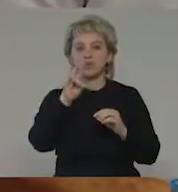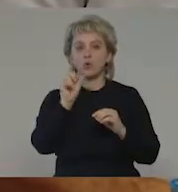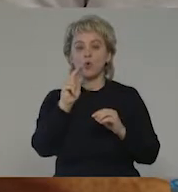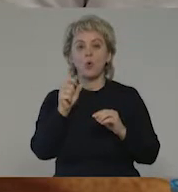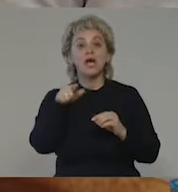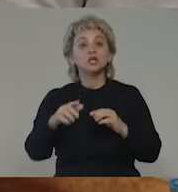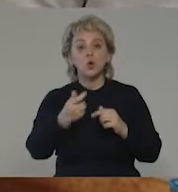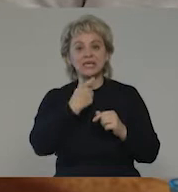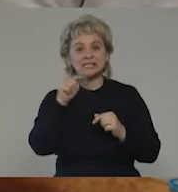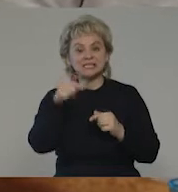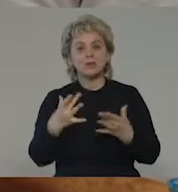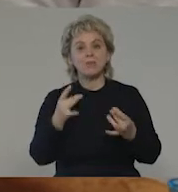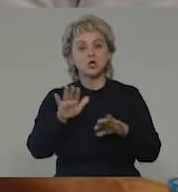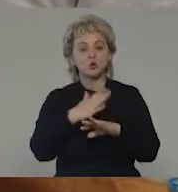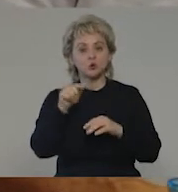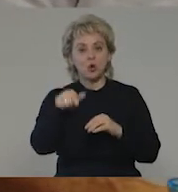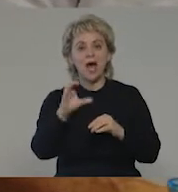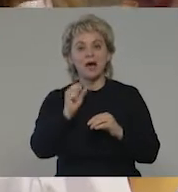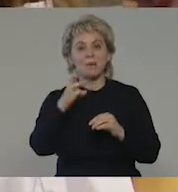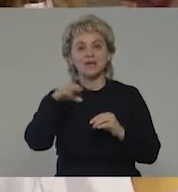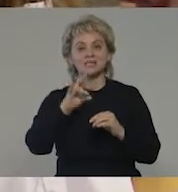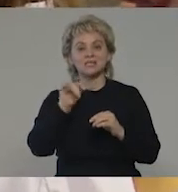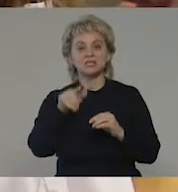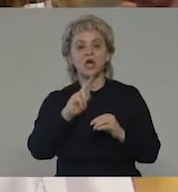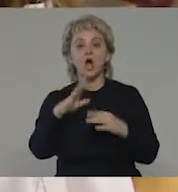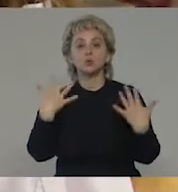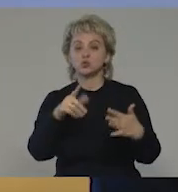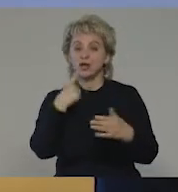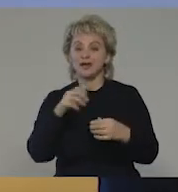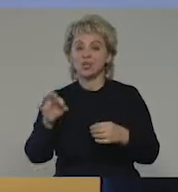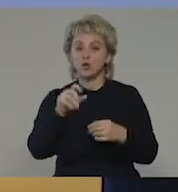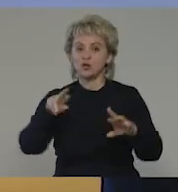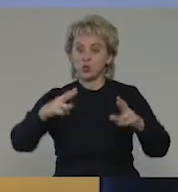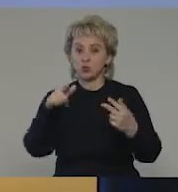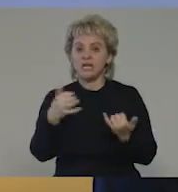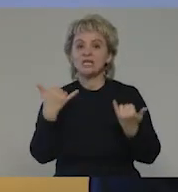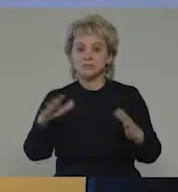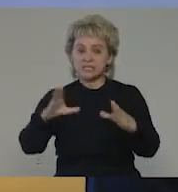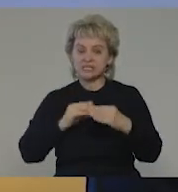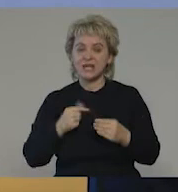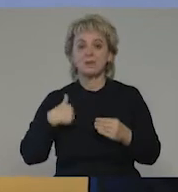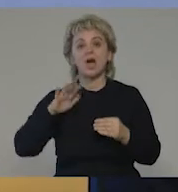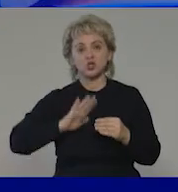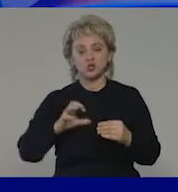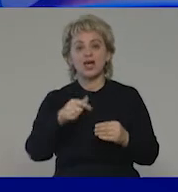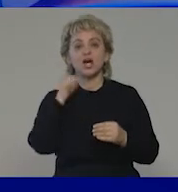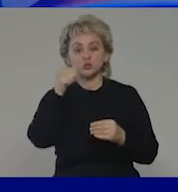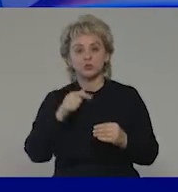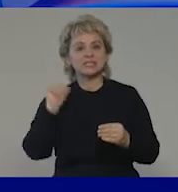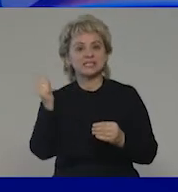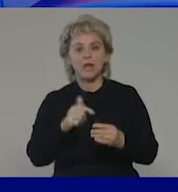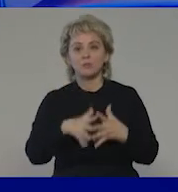Но интеллигентный, мягкий, добрый Амброс Мартин, как уже говорят о нем в клубе, теперь с нами. И ожидания от сезона